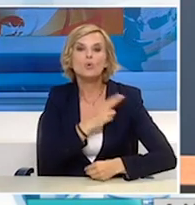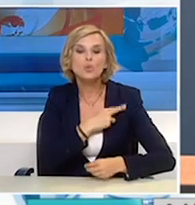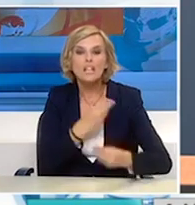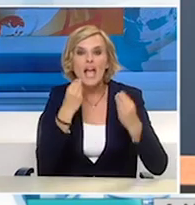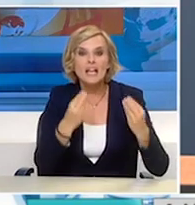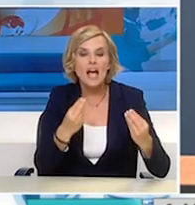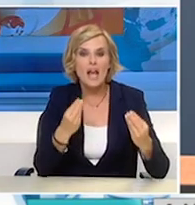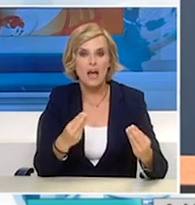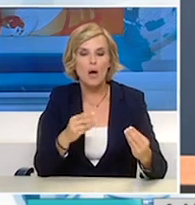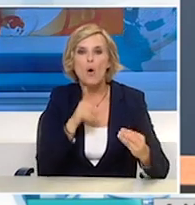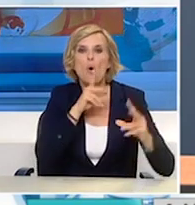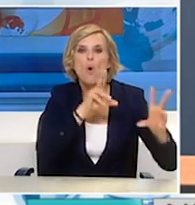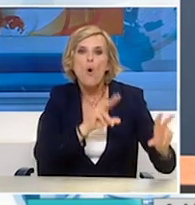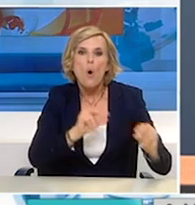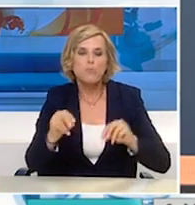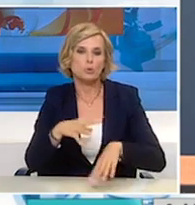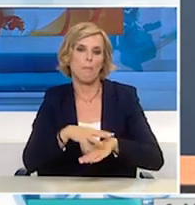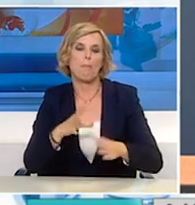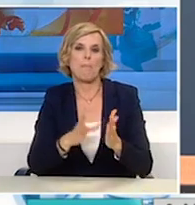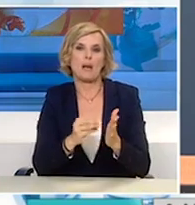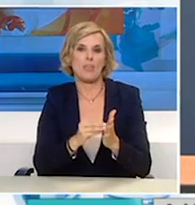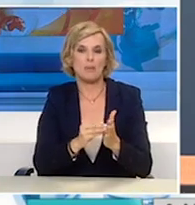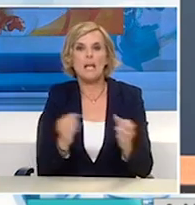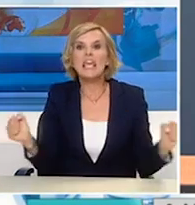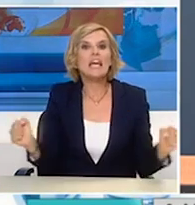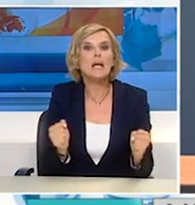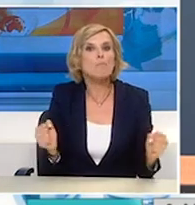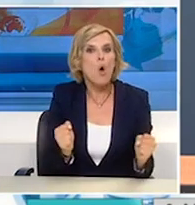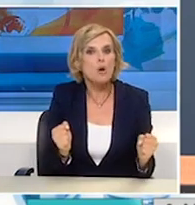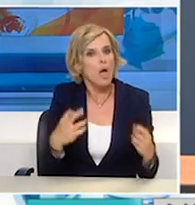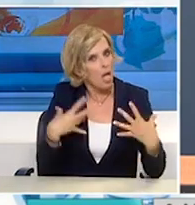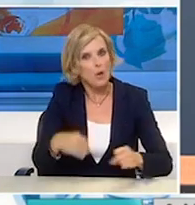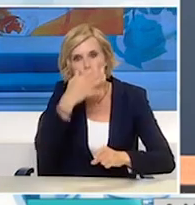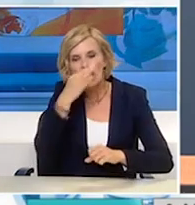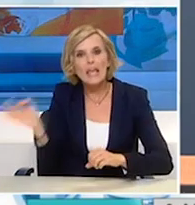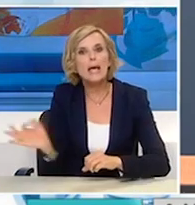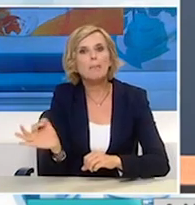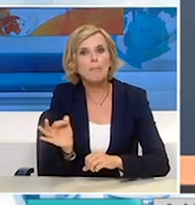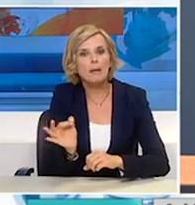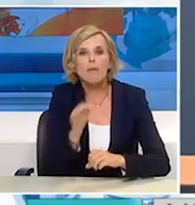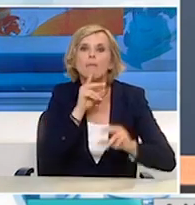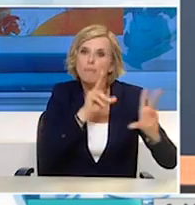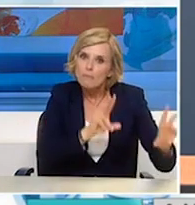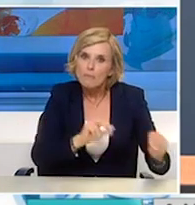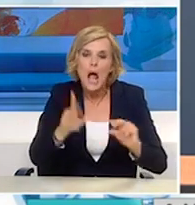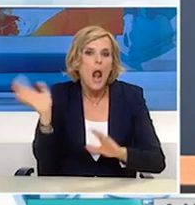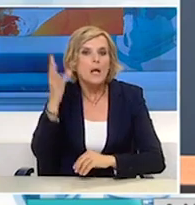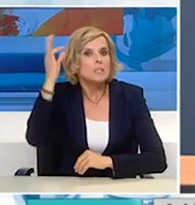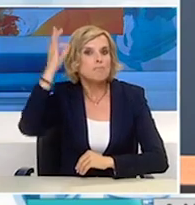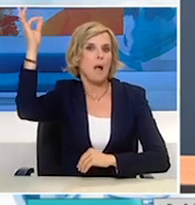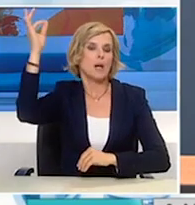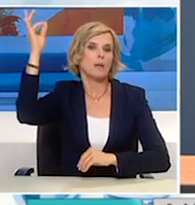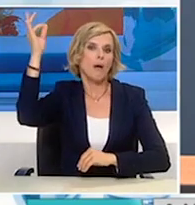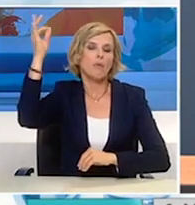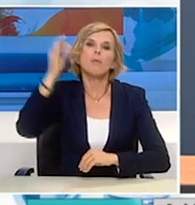για άλλες κοινές ιώσεις, κάθε χειμώνα, όπως η γρήπη, όπως η ιή του κοινού κρυολογήματος. Και αυτοί, σπανιότατα,